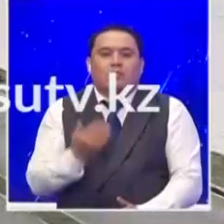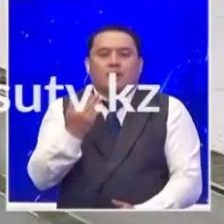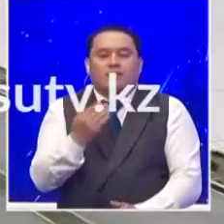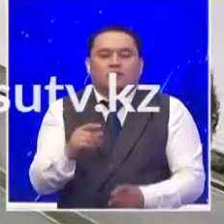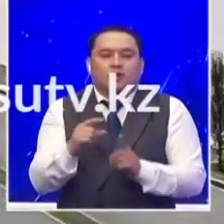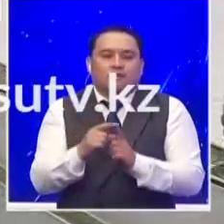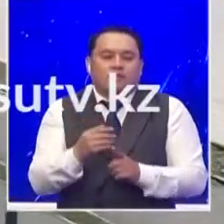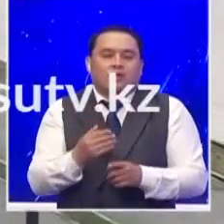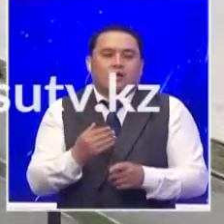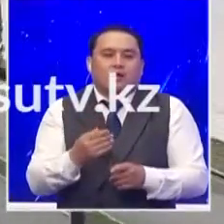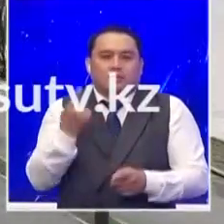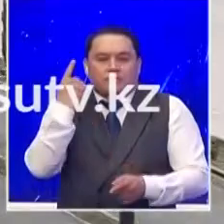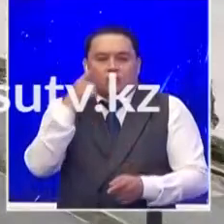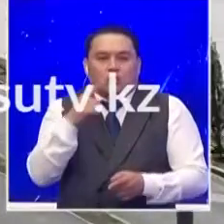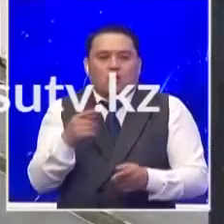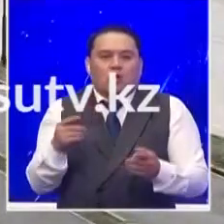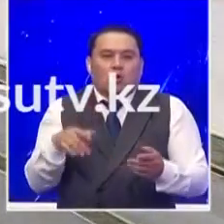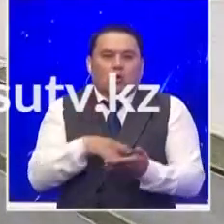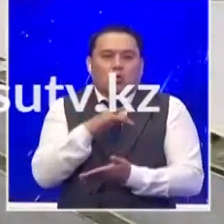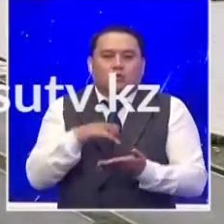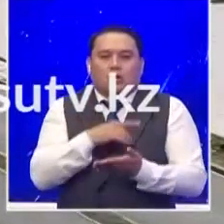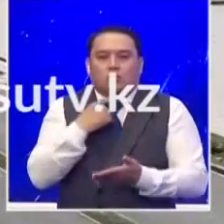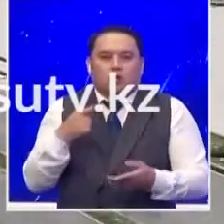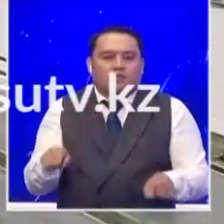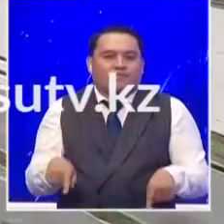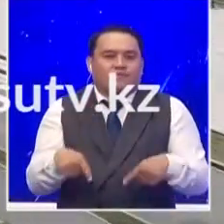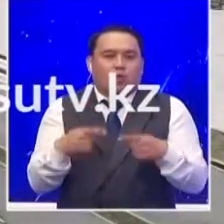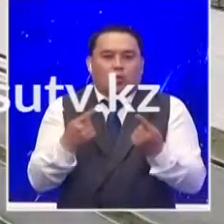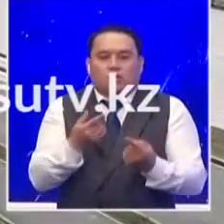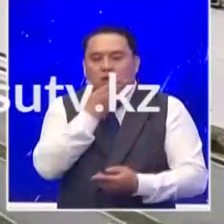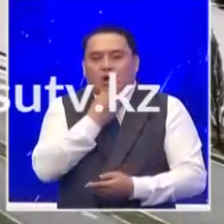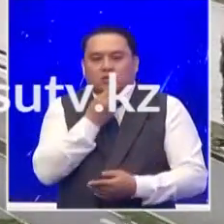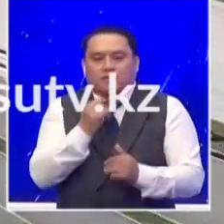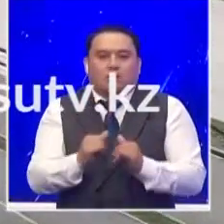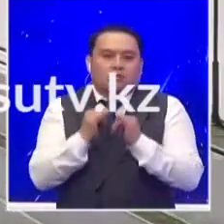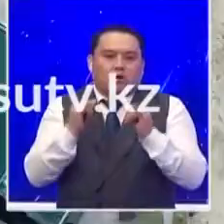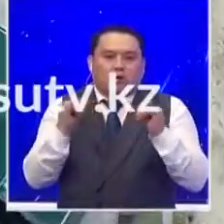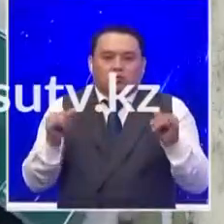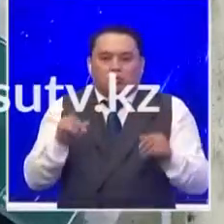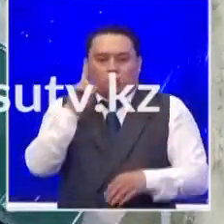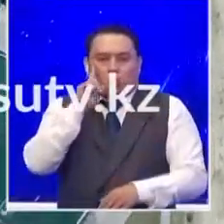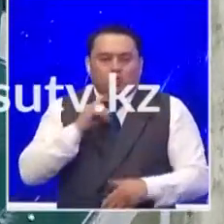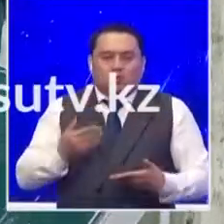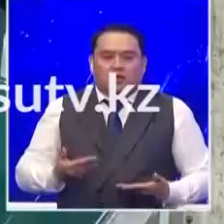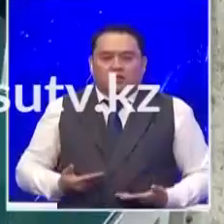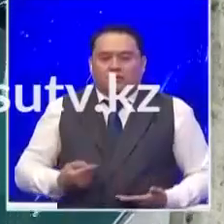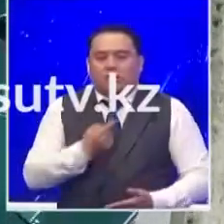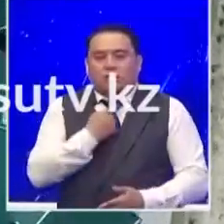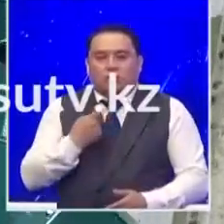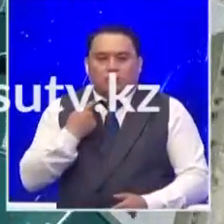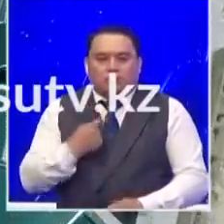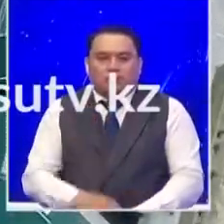словам, по сути являясь провинциальным городком, Талдыкурган возродился, став одним из динамично развивающихся и комфортных для проживания